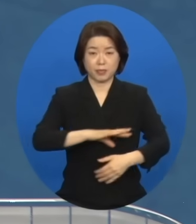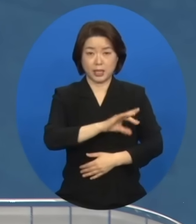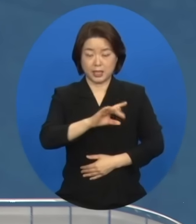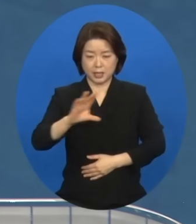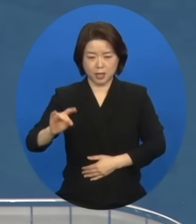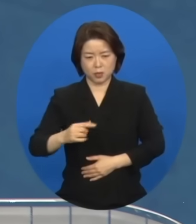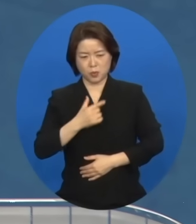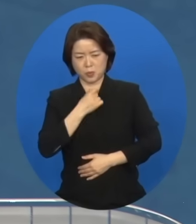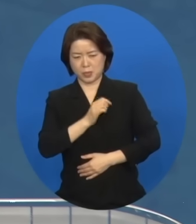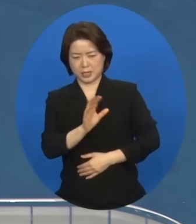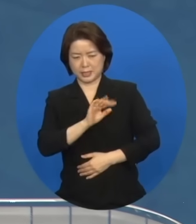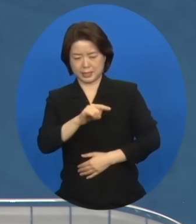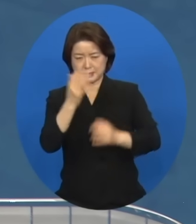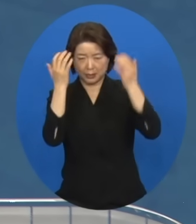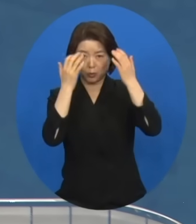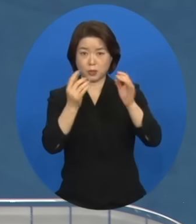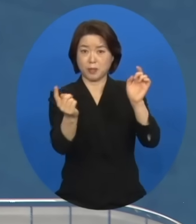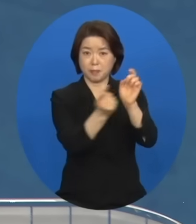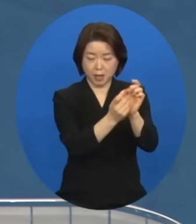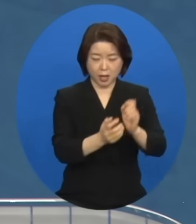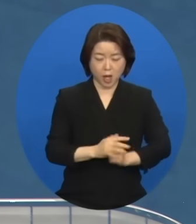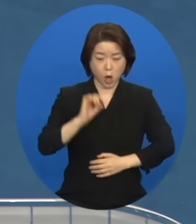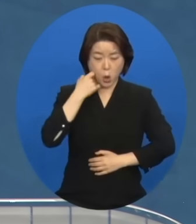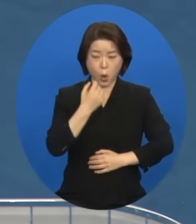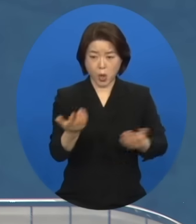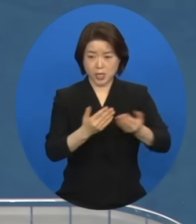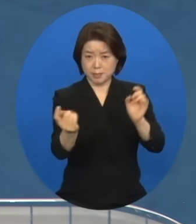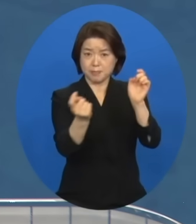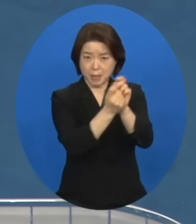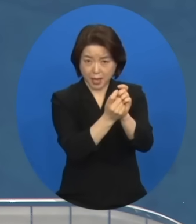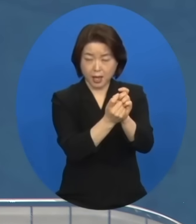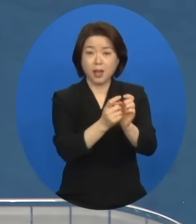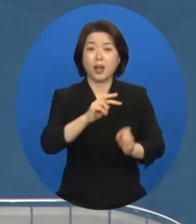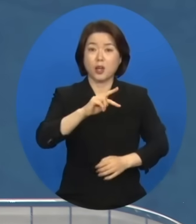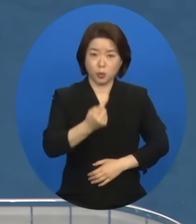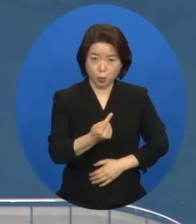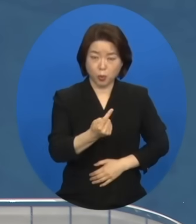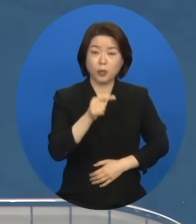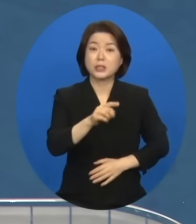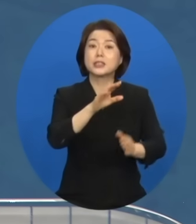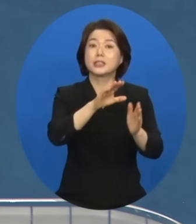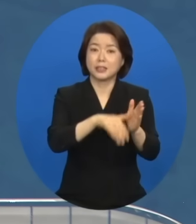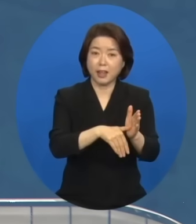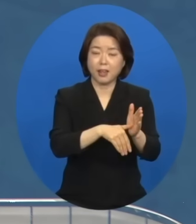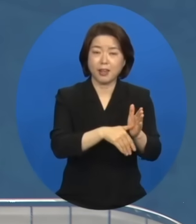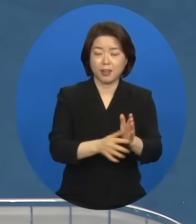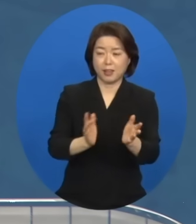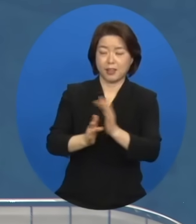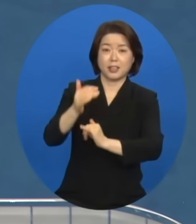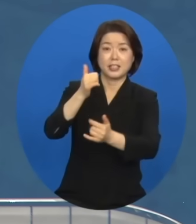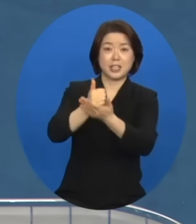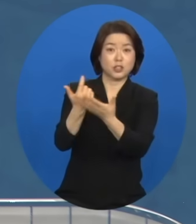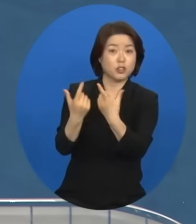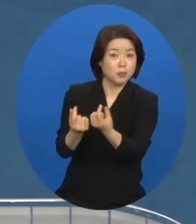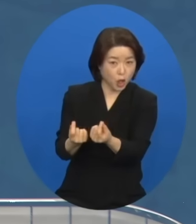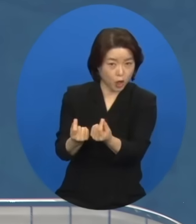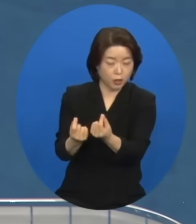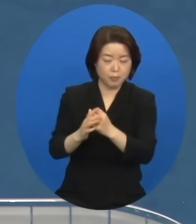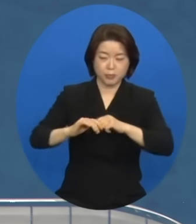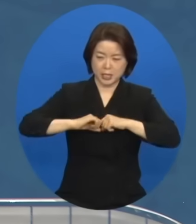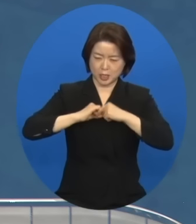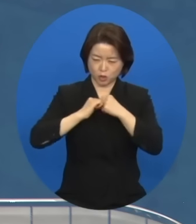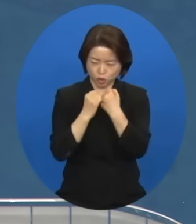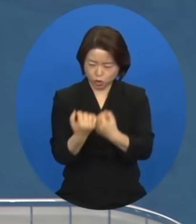원치 않는 고난이 어려운 일이 닥쳐올 때 그때가 예수님처럼